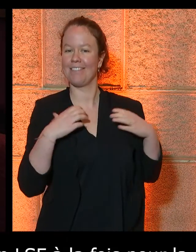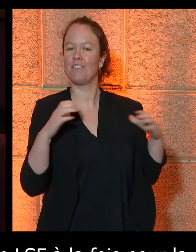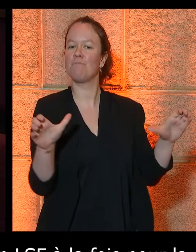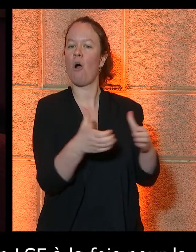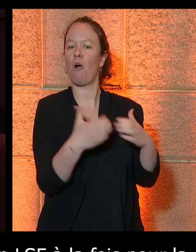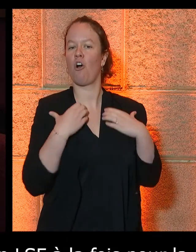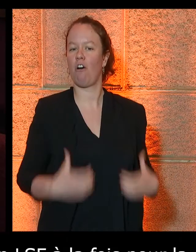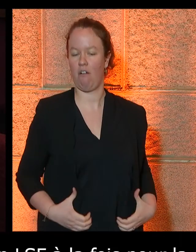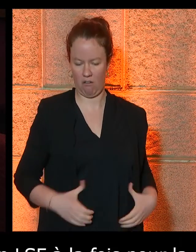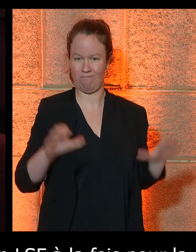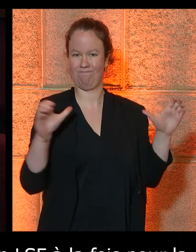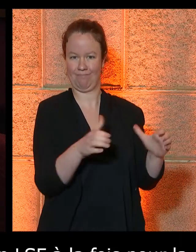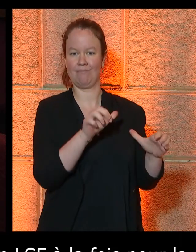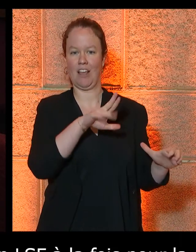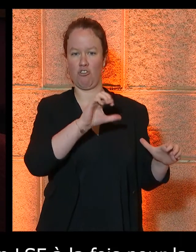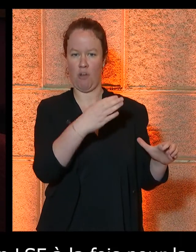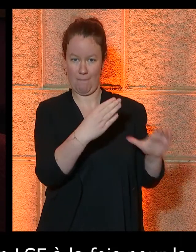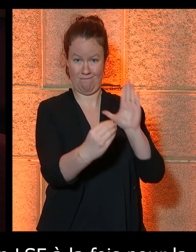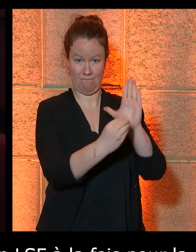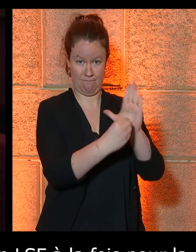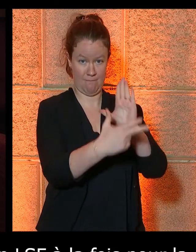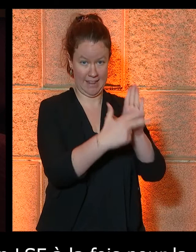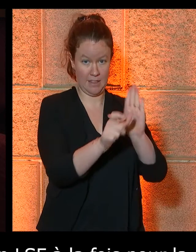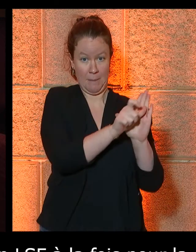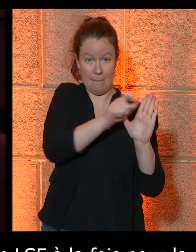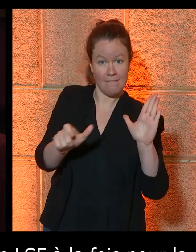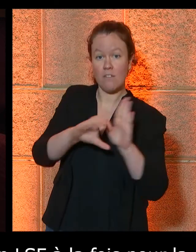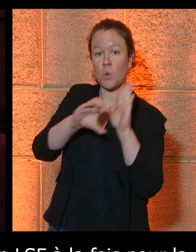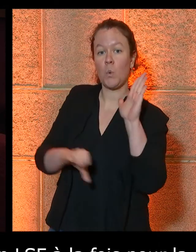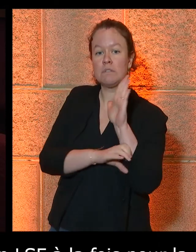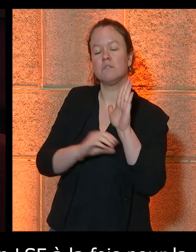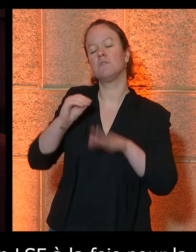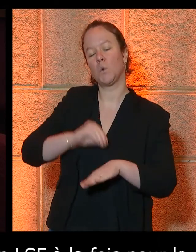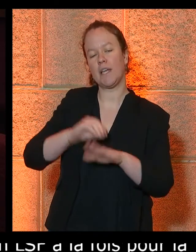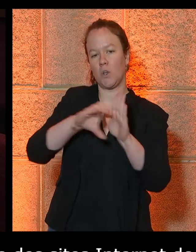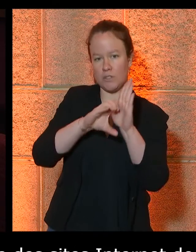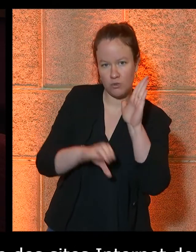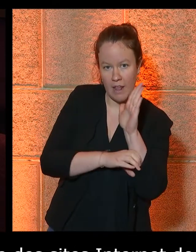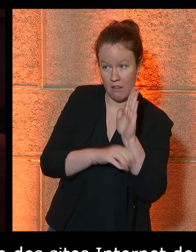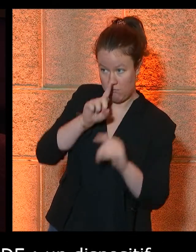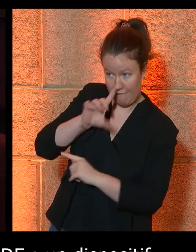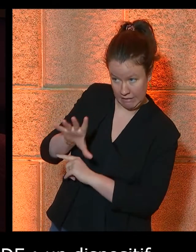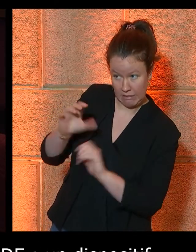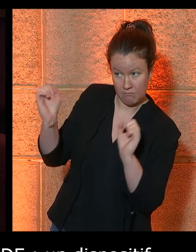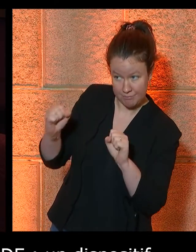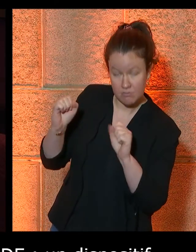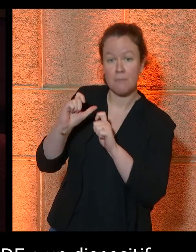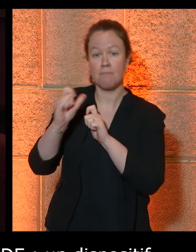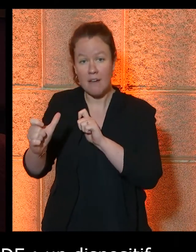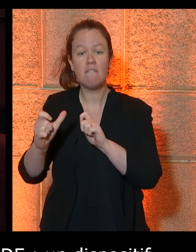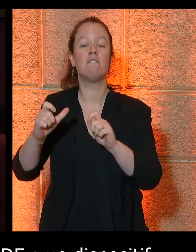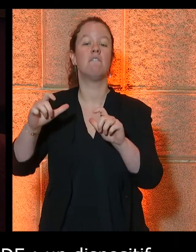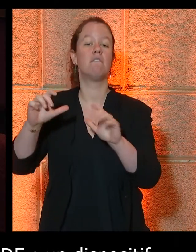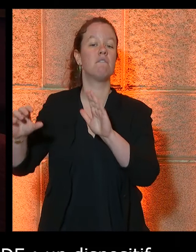transmis ensuite pour avis au Conseil constitutionnel et à la Commission nationale de contrôle de la campagne électorale. Donc, a priori,